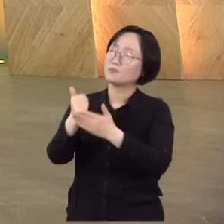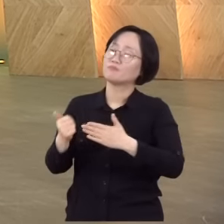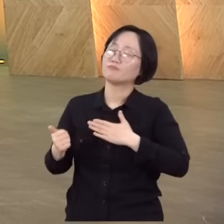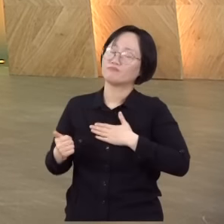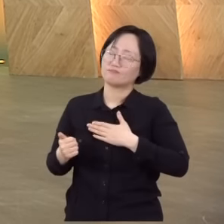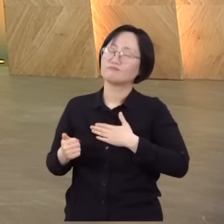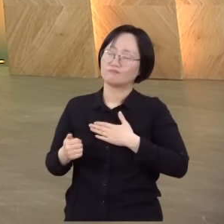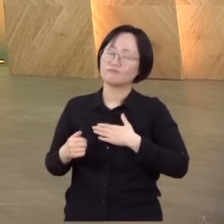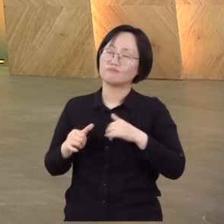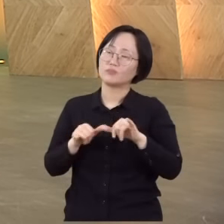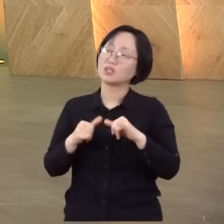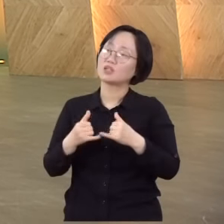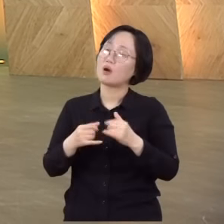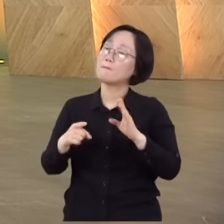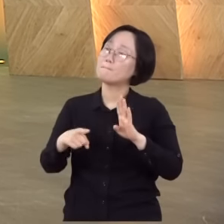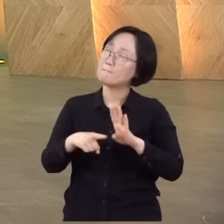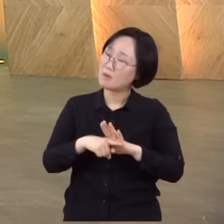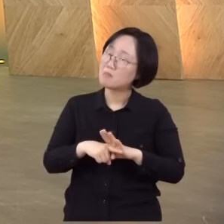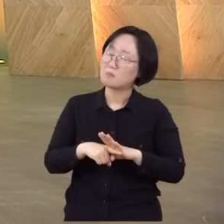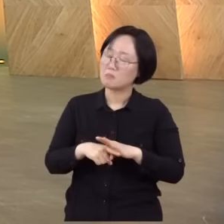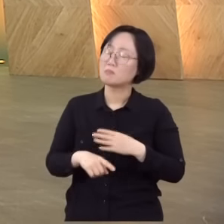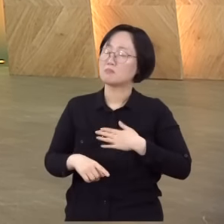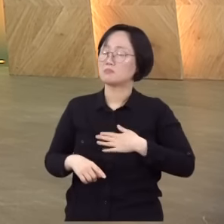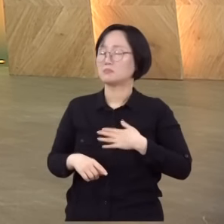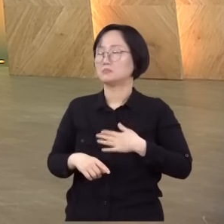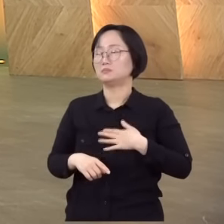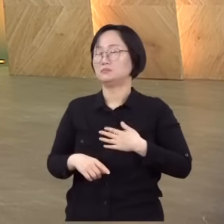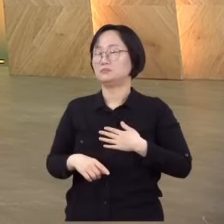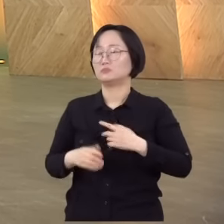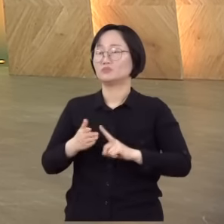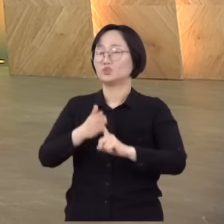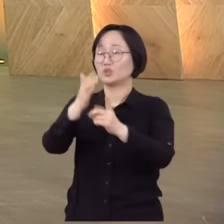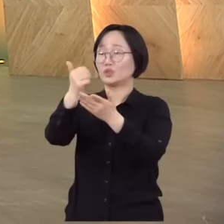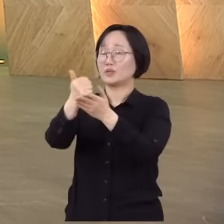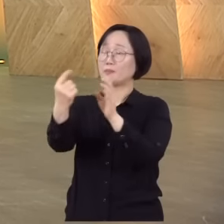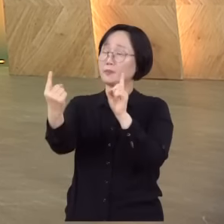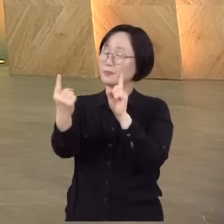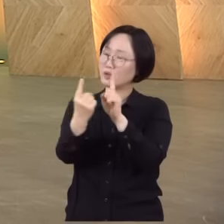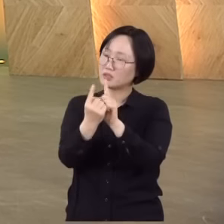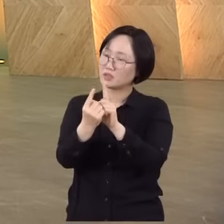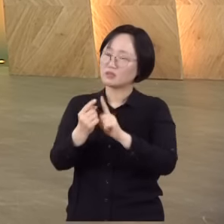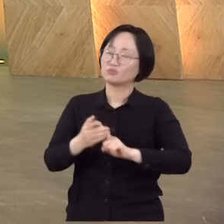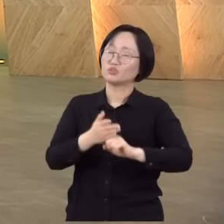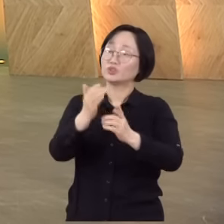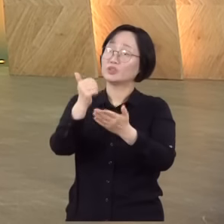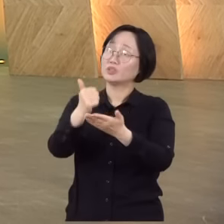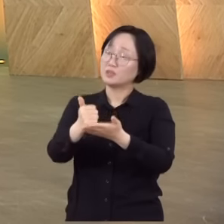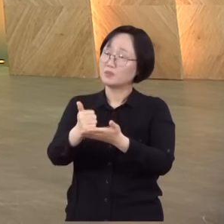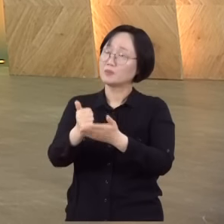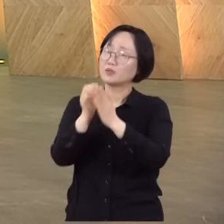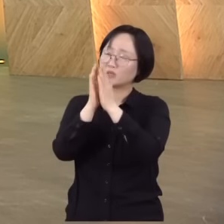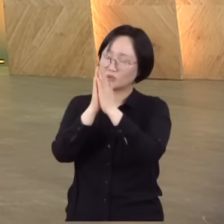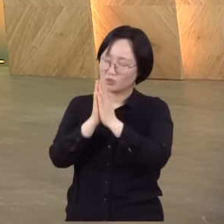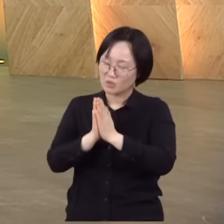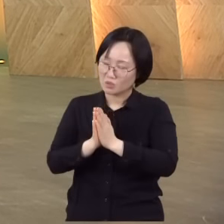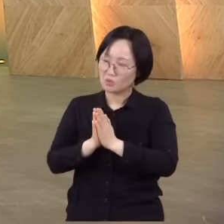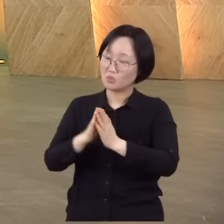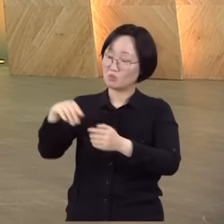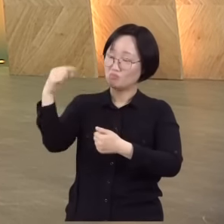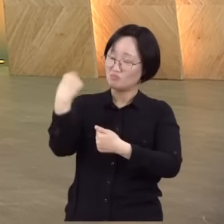이번생 부처님 법을 만나 부처님께 기도드리고 부처님 가르침을 닦을 수